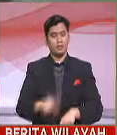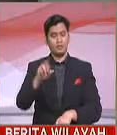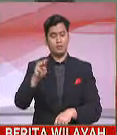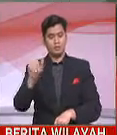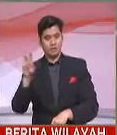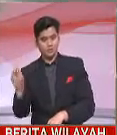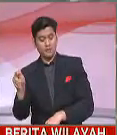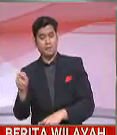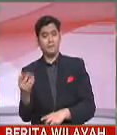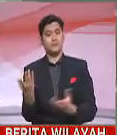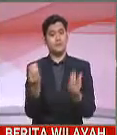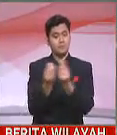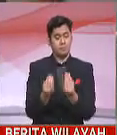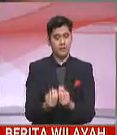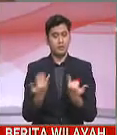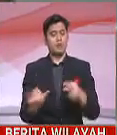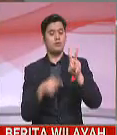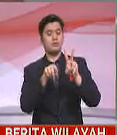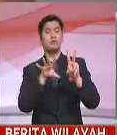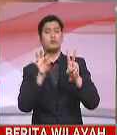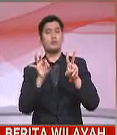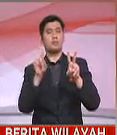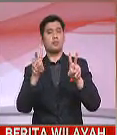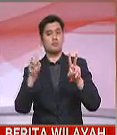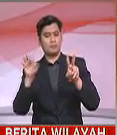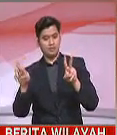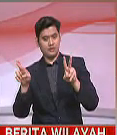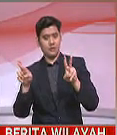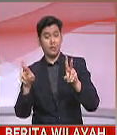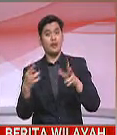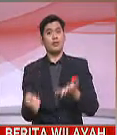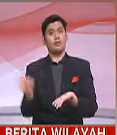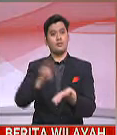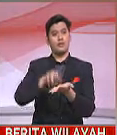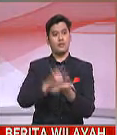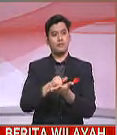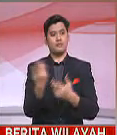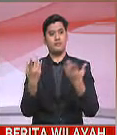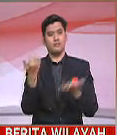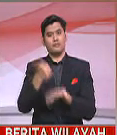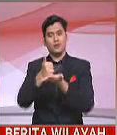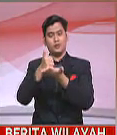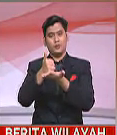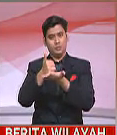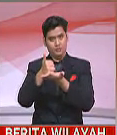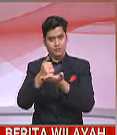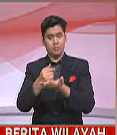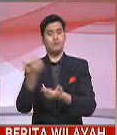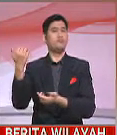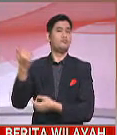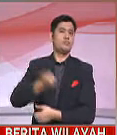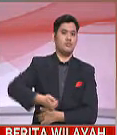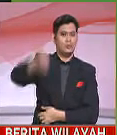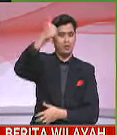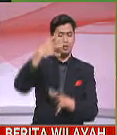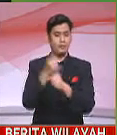2019 dengan catatan 2.19 meter. Rekod berkenaan juga membantu juara sukan C tiga kali itu untuk